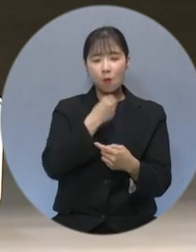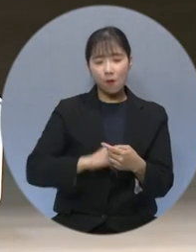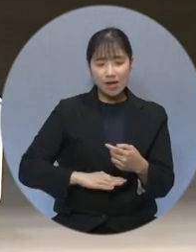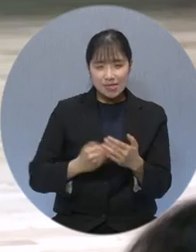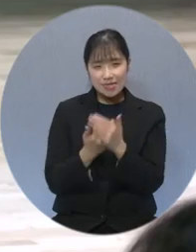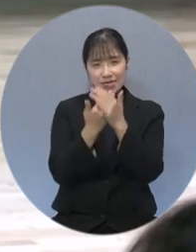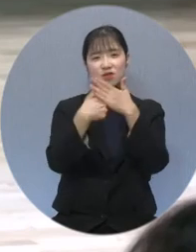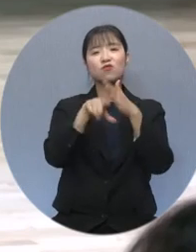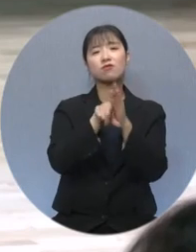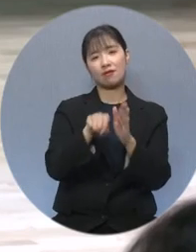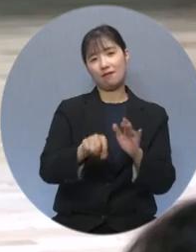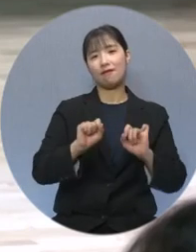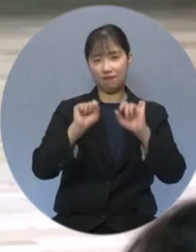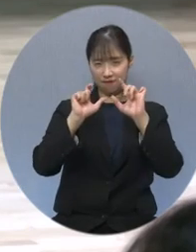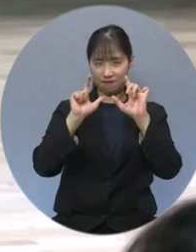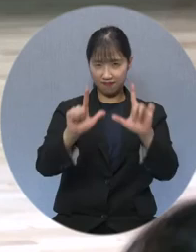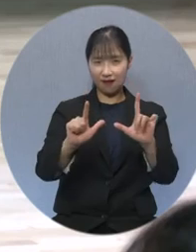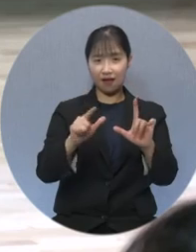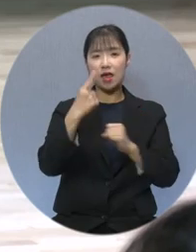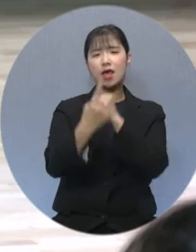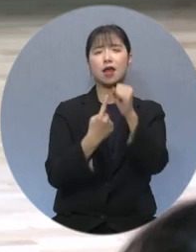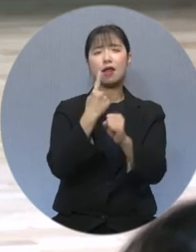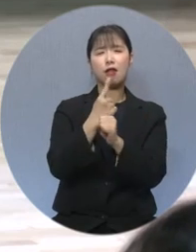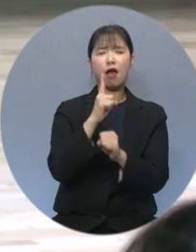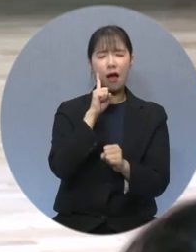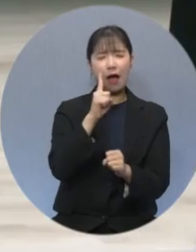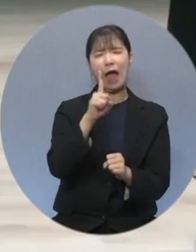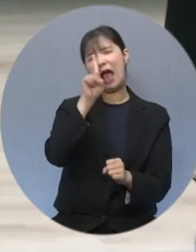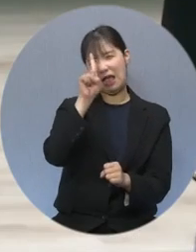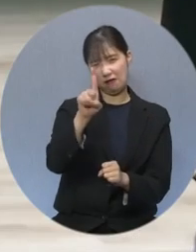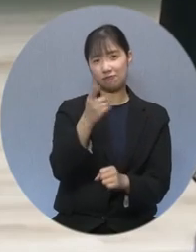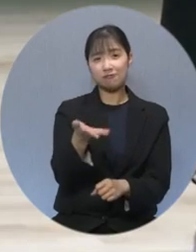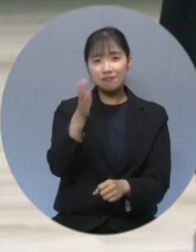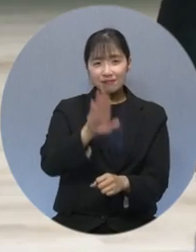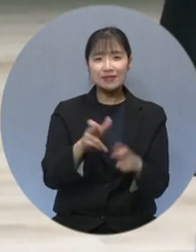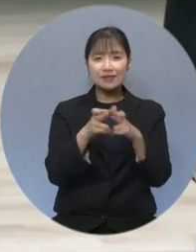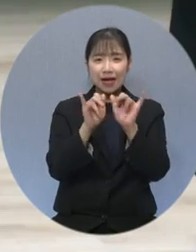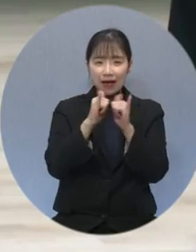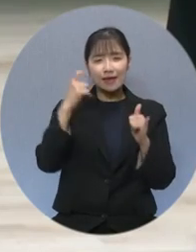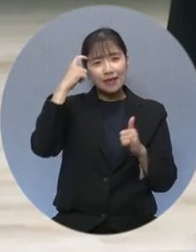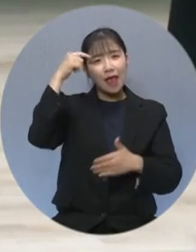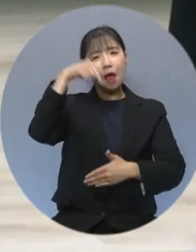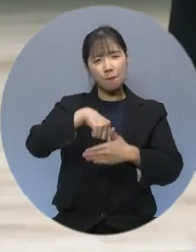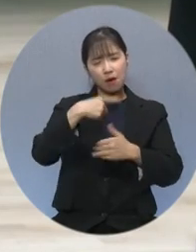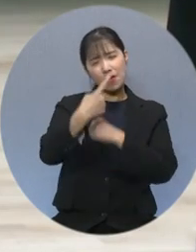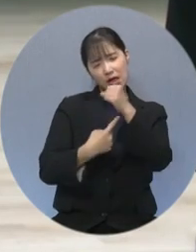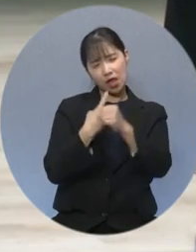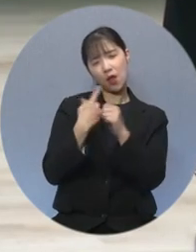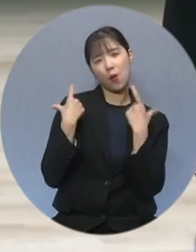장애인의 날. 장애인의 날은 1년에 단 하루뿐이지만 장애인을 생각하는 마음은